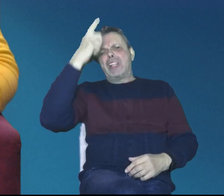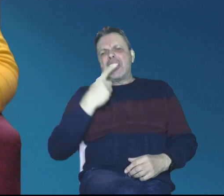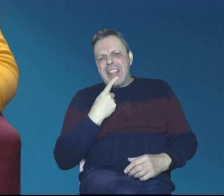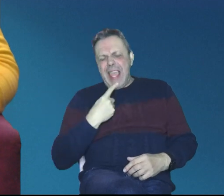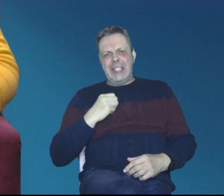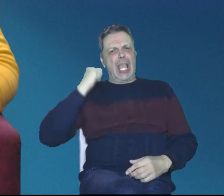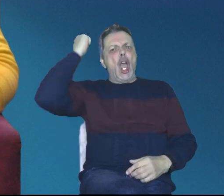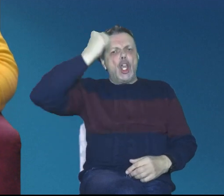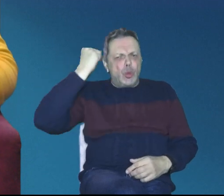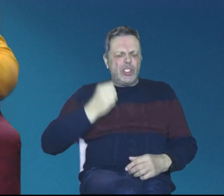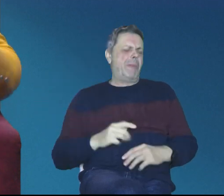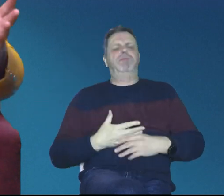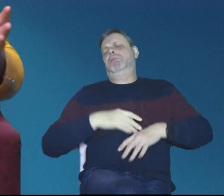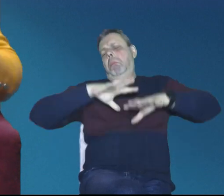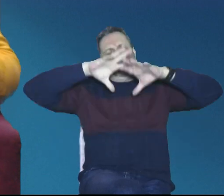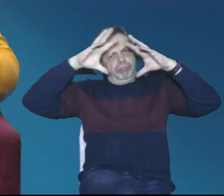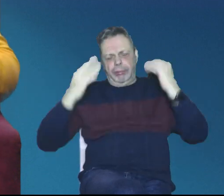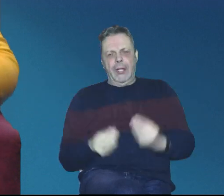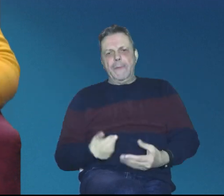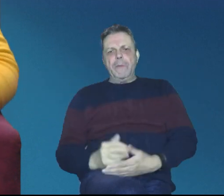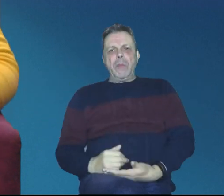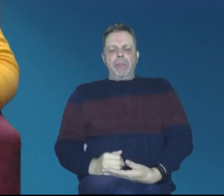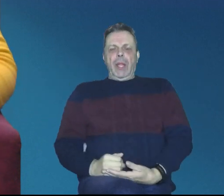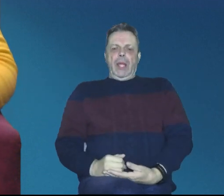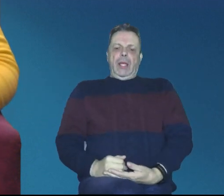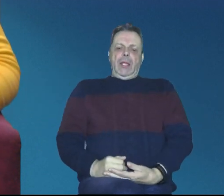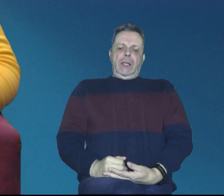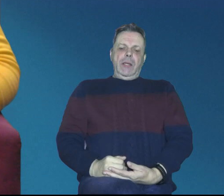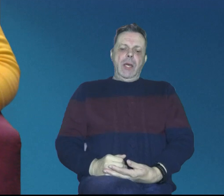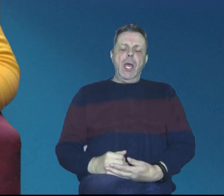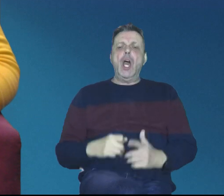germanizme, i mađarizme, i turcizme, i svašta nešto.